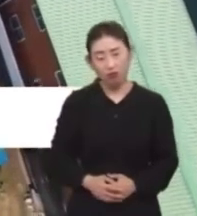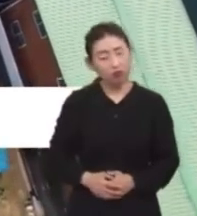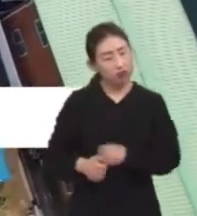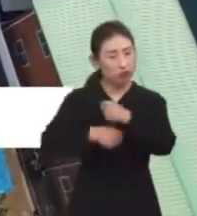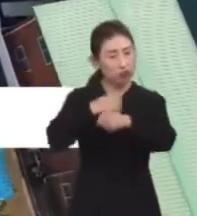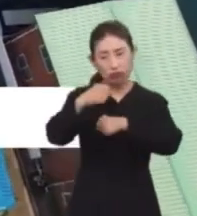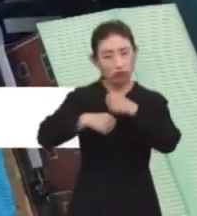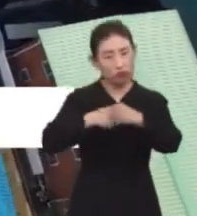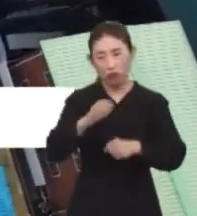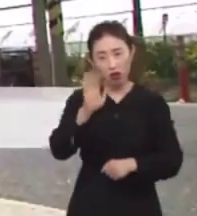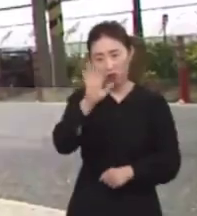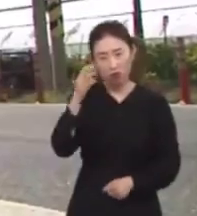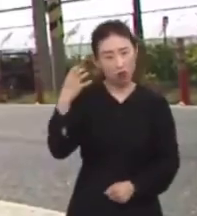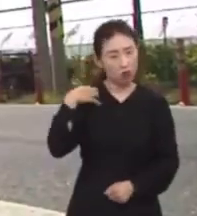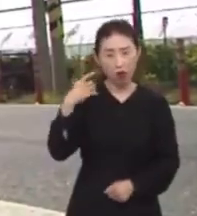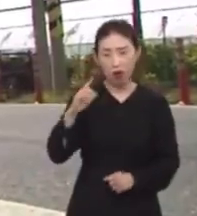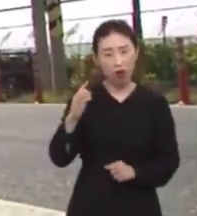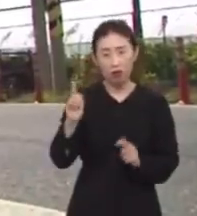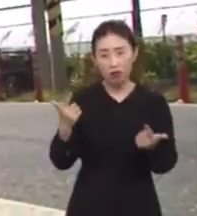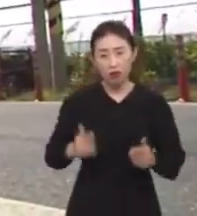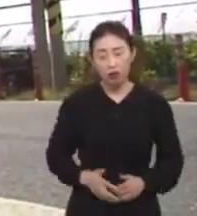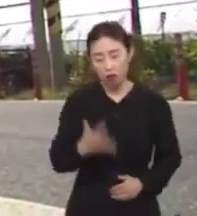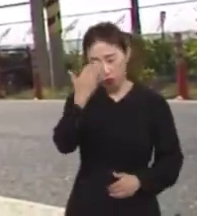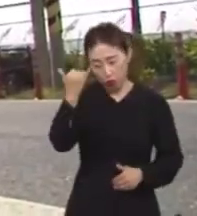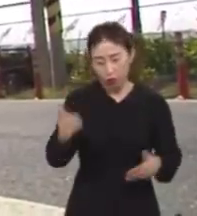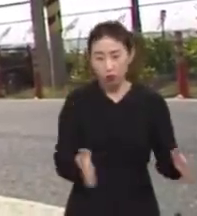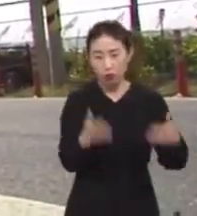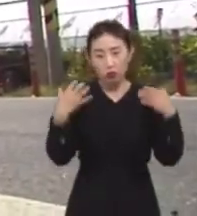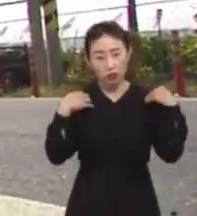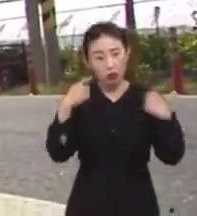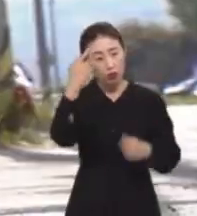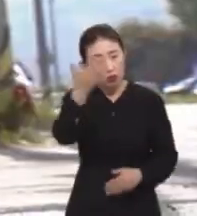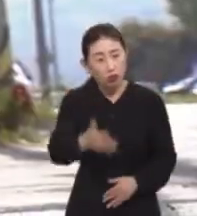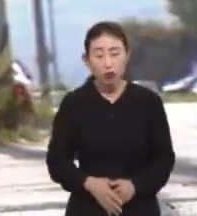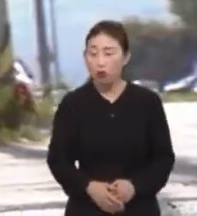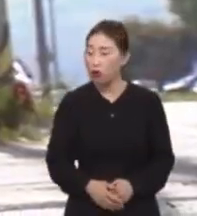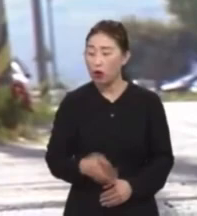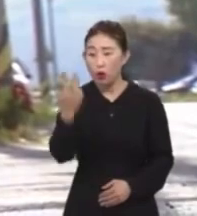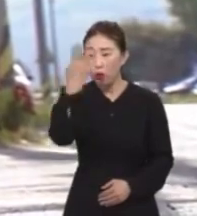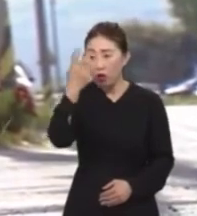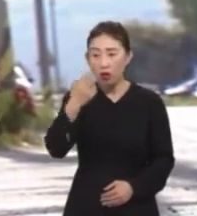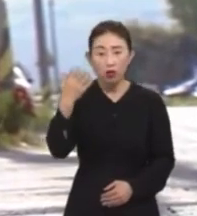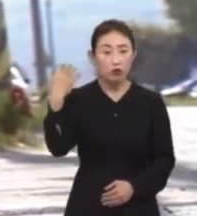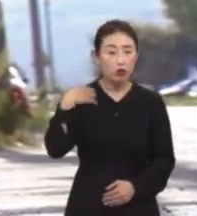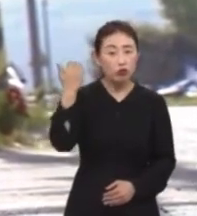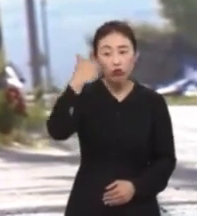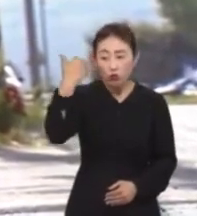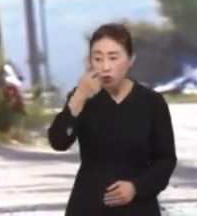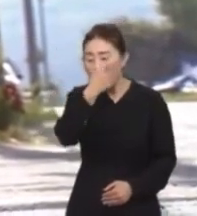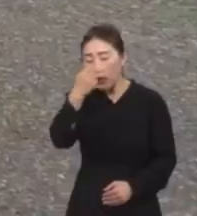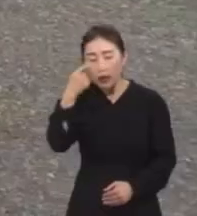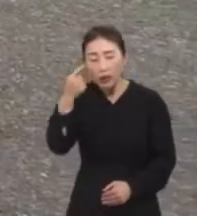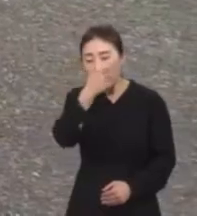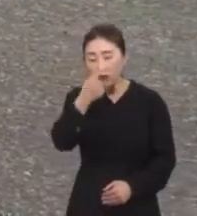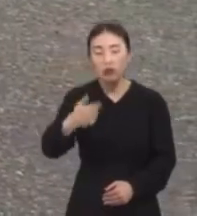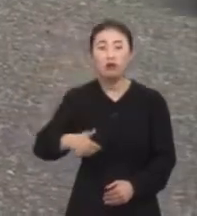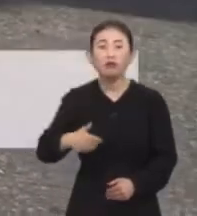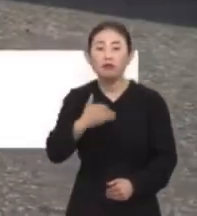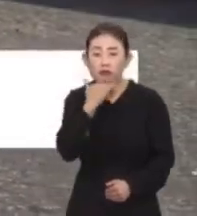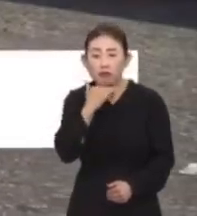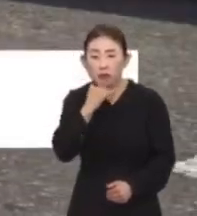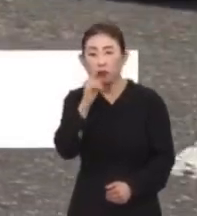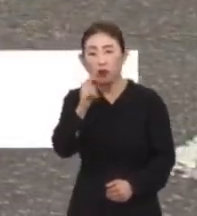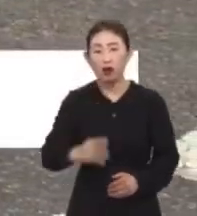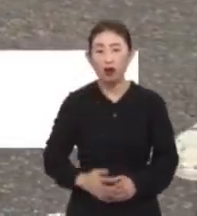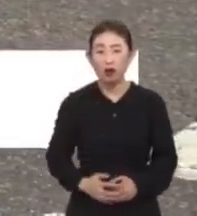그거는 담당 업무가 아니에요. 충청남도에 물으니 누가 관리하고 있는지 확인해야 한다고 답변합니다. 일단 거기가